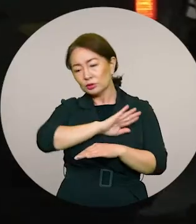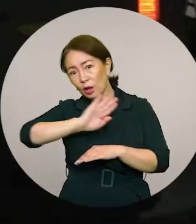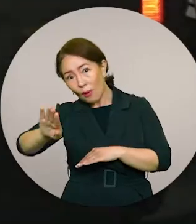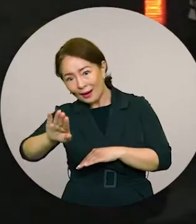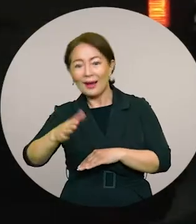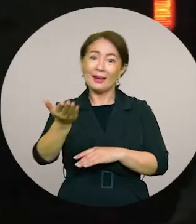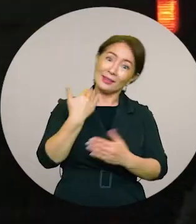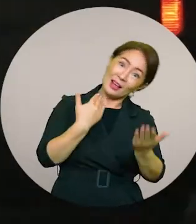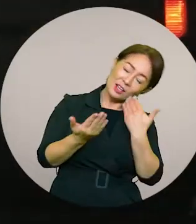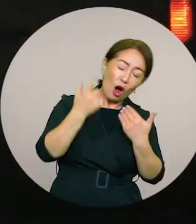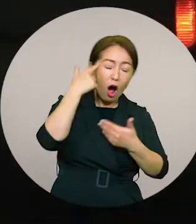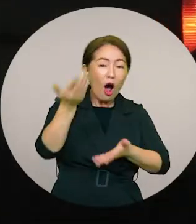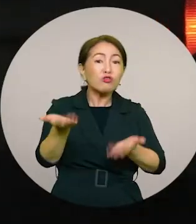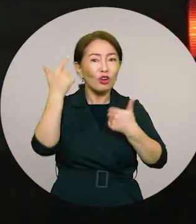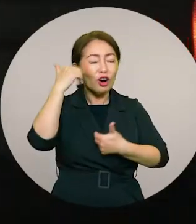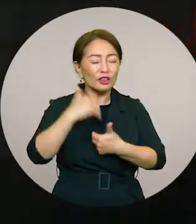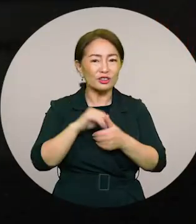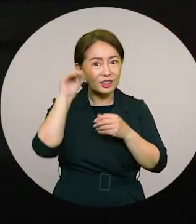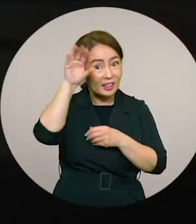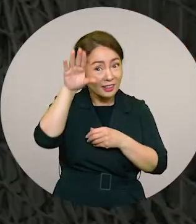цаашаа яваарай гэдгийг хялбархан ойлголцдог.